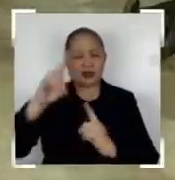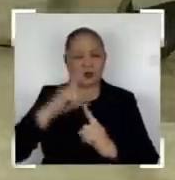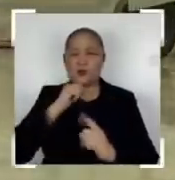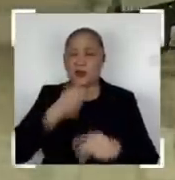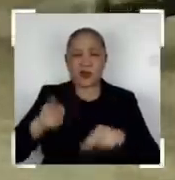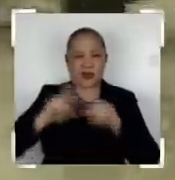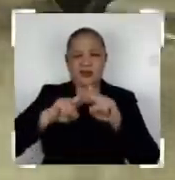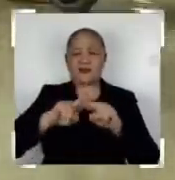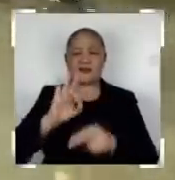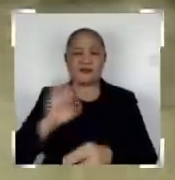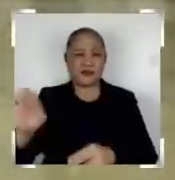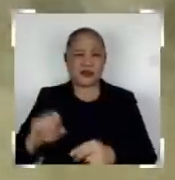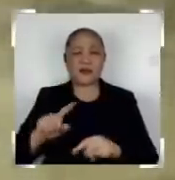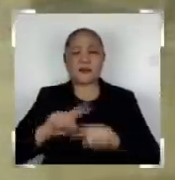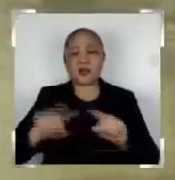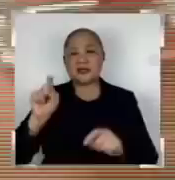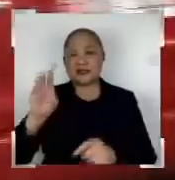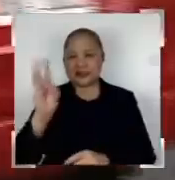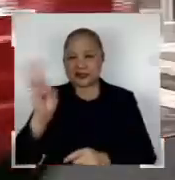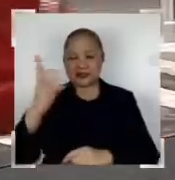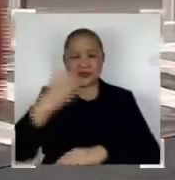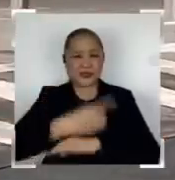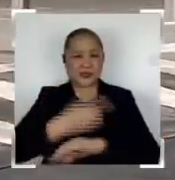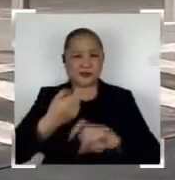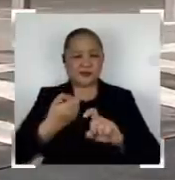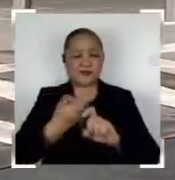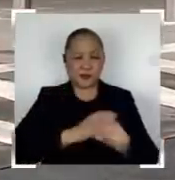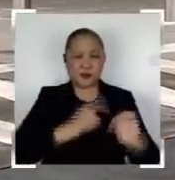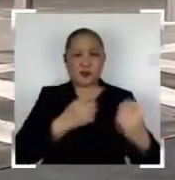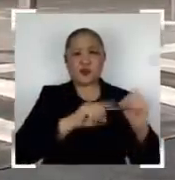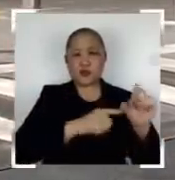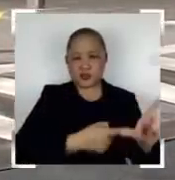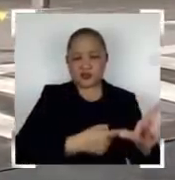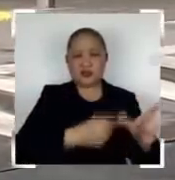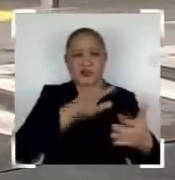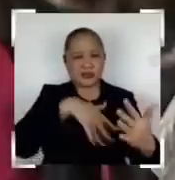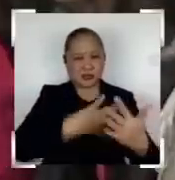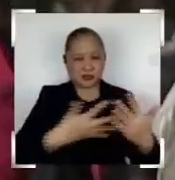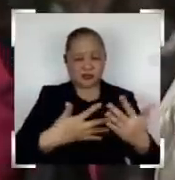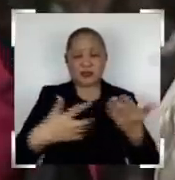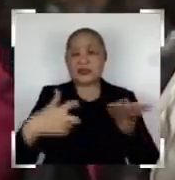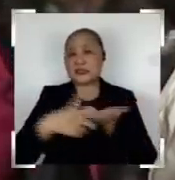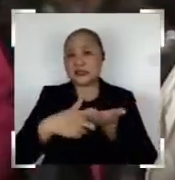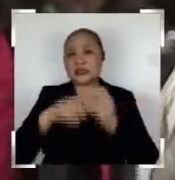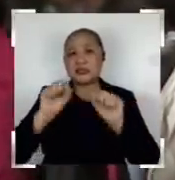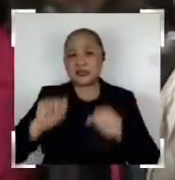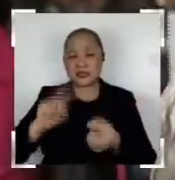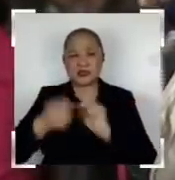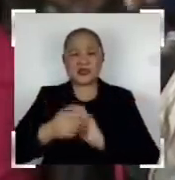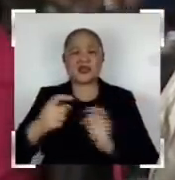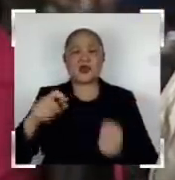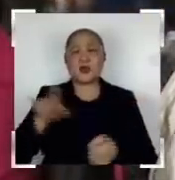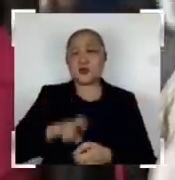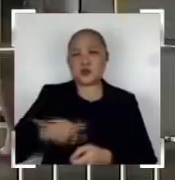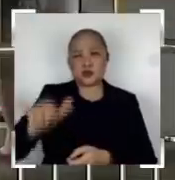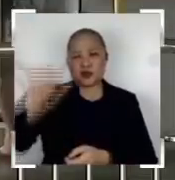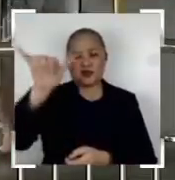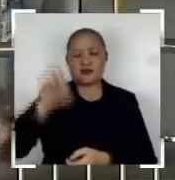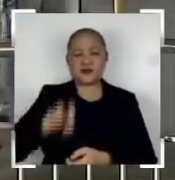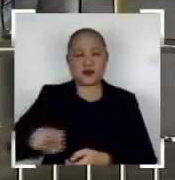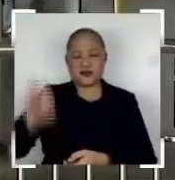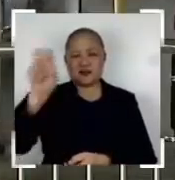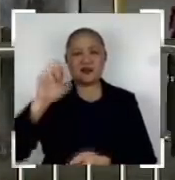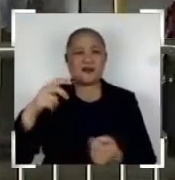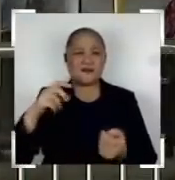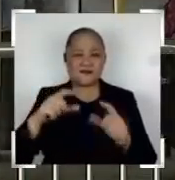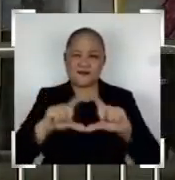ng 60 days mula sa original schedule. Pwede ring i-convert ang ticket sa travel voucher katumbas ng net value nito o tuluyang i-refund